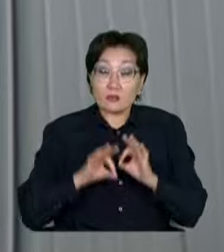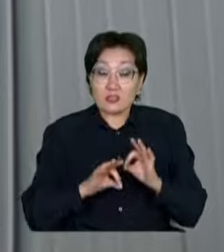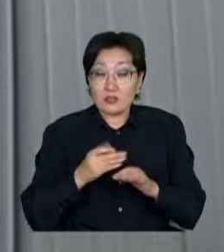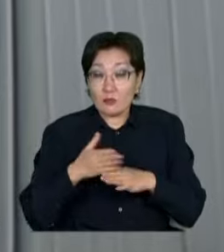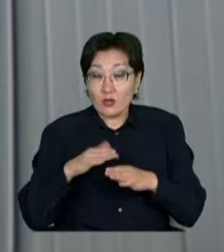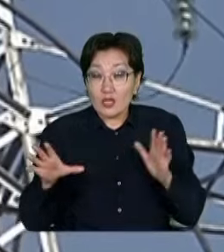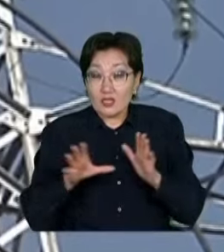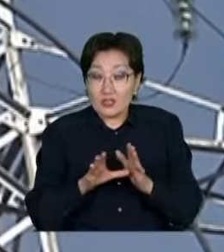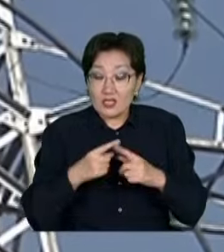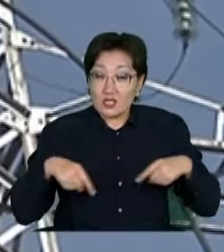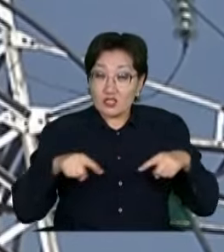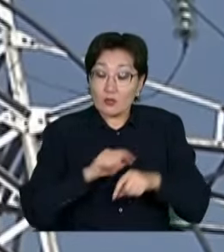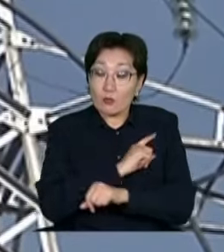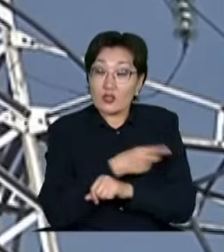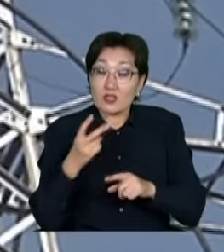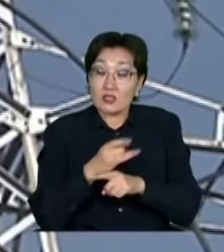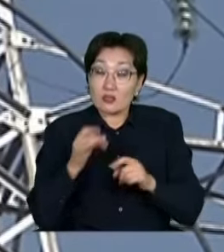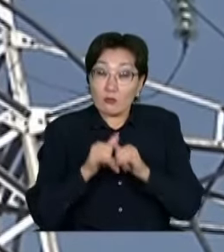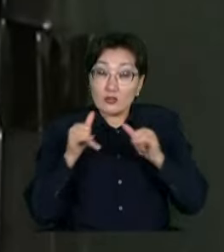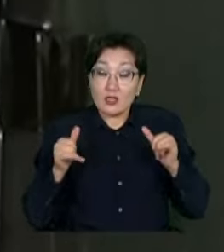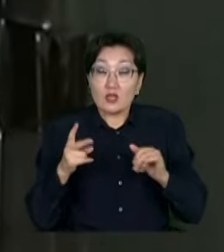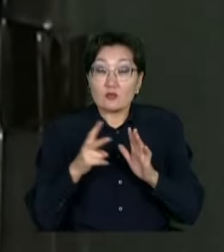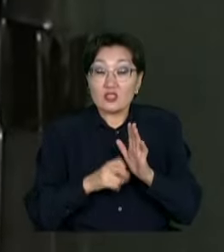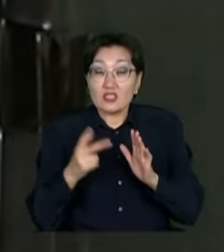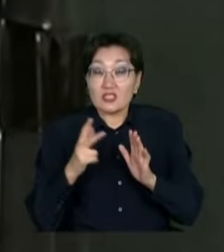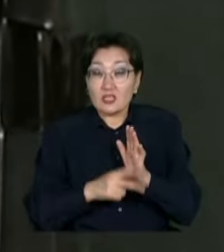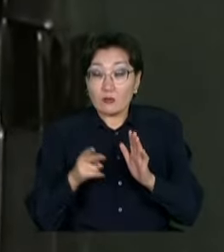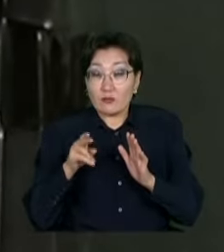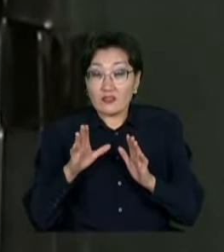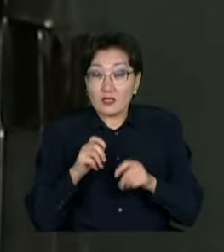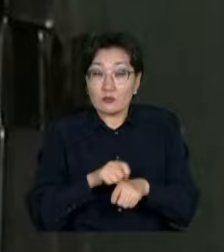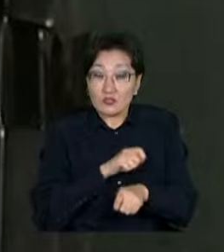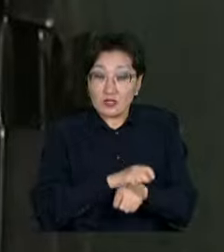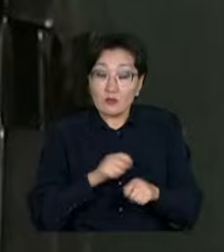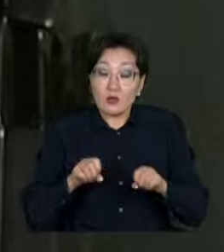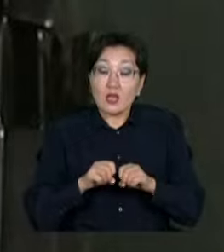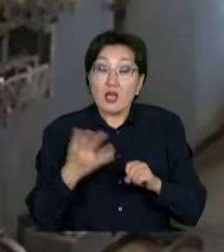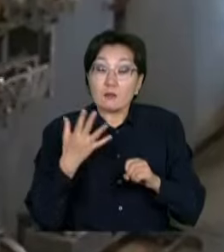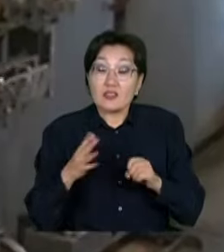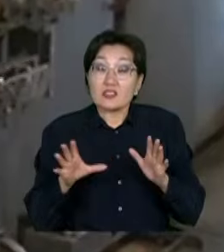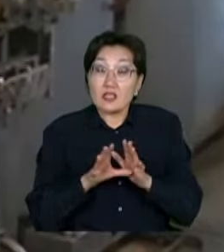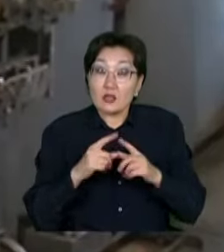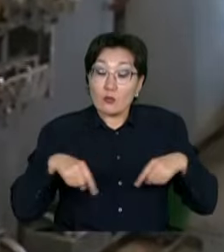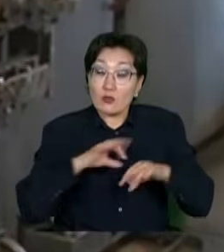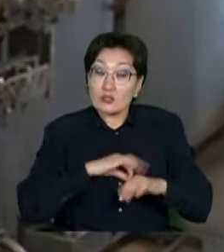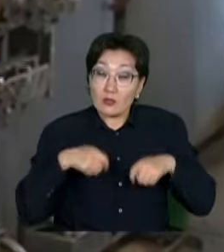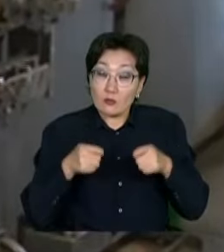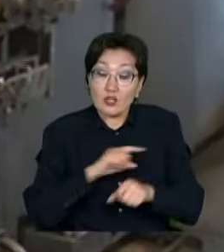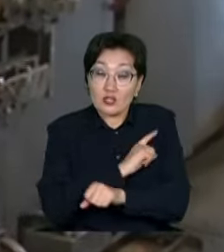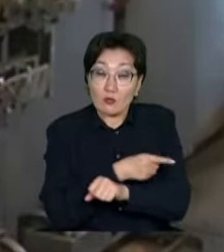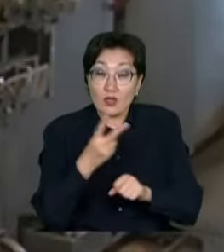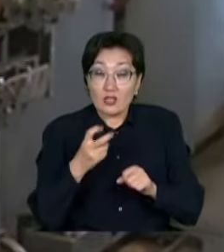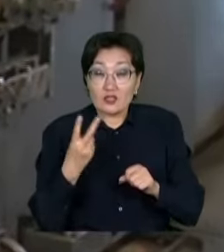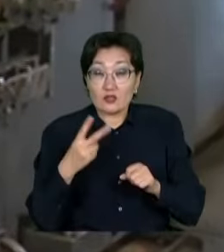желісінің қуаты екі есеге артты. Атырау облысында 780 шақырымдық 5 электр тарату желісі қолданысқа берілді. Нысанның қуаттылығы